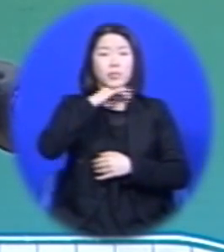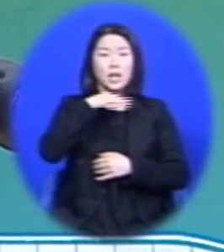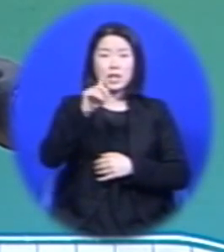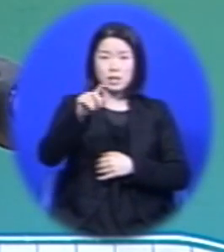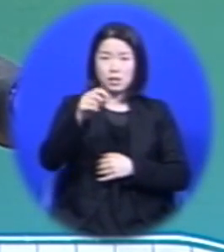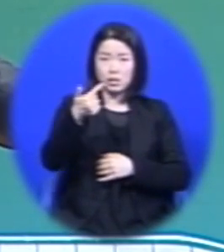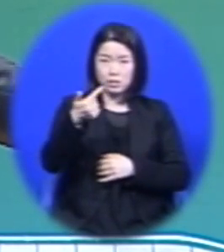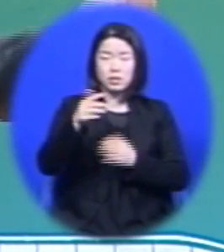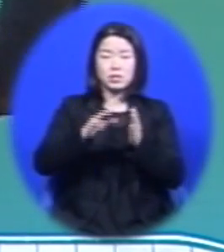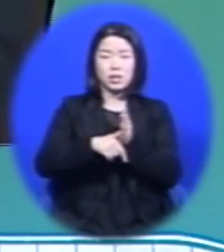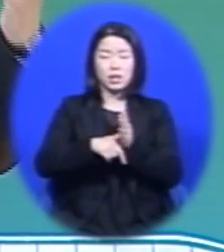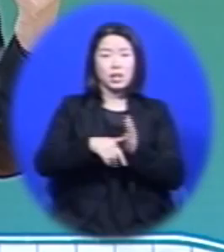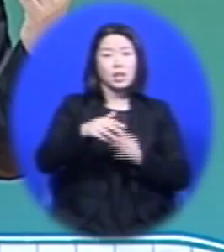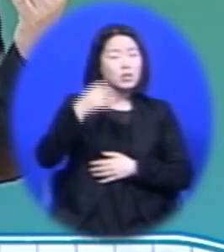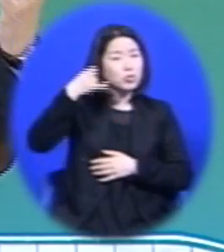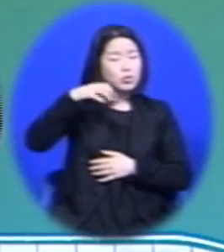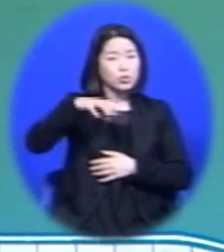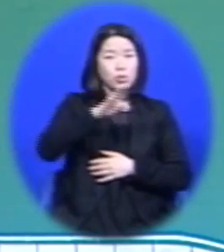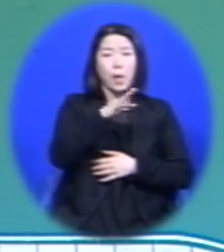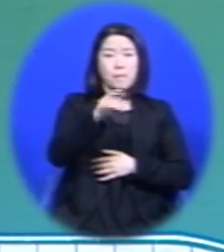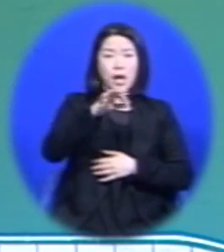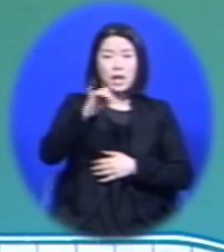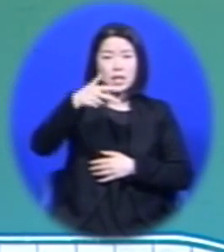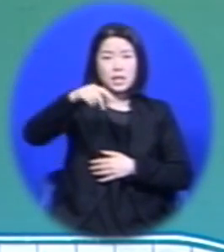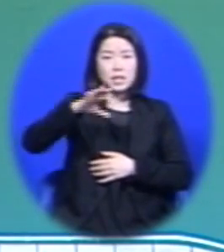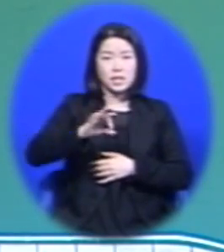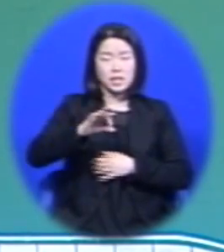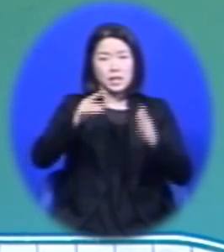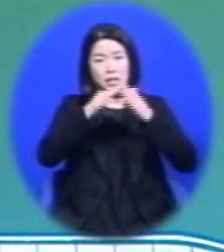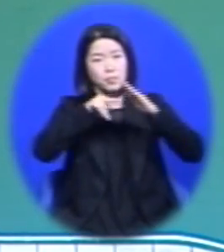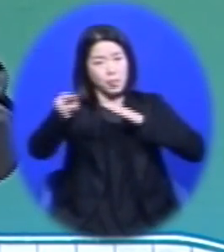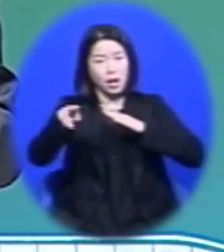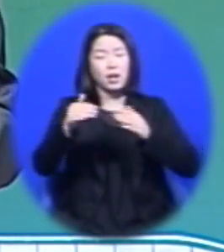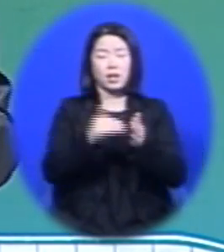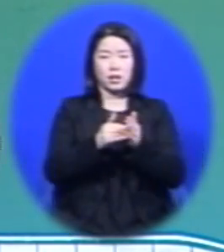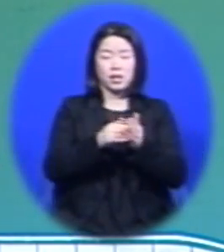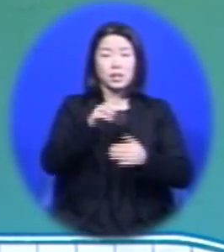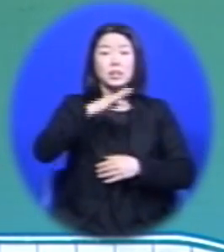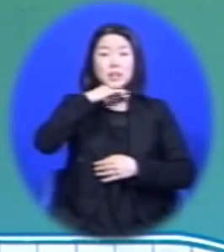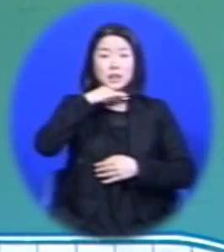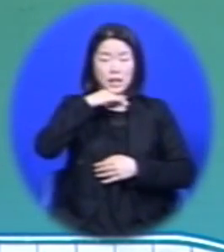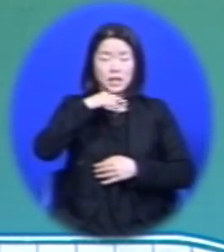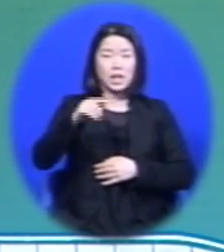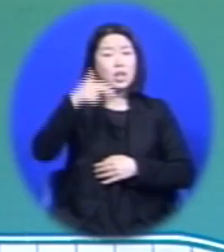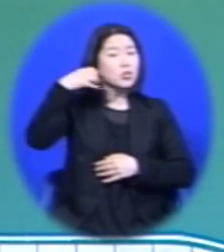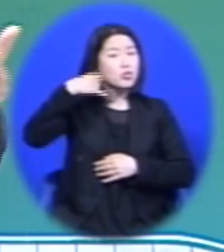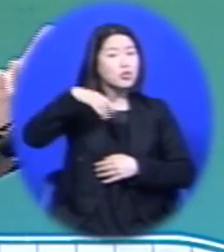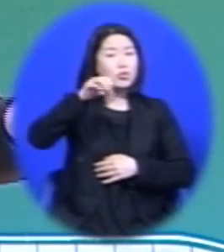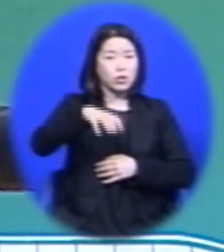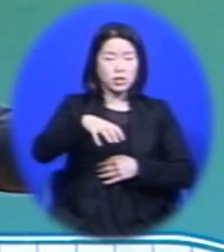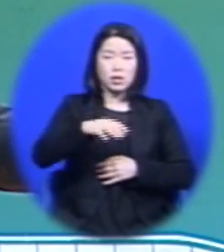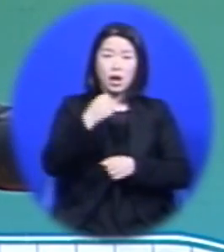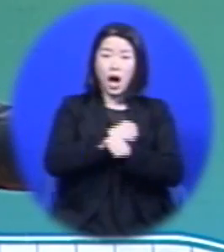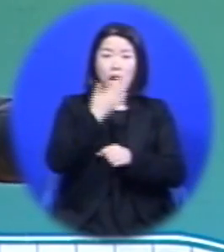때 중국 베이징으로 가출을 해 올라왔습니다. 그 나이에 중국 베이징에서 뭘